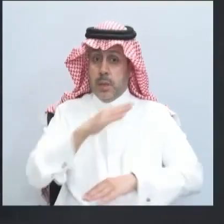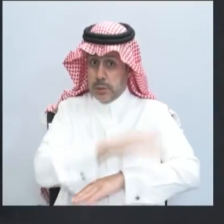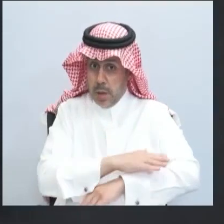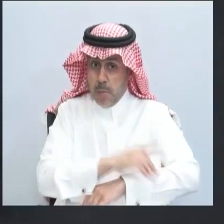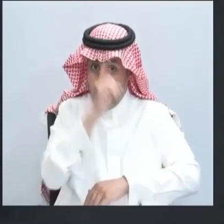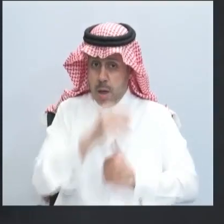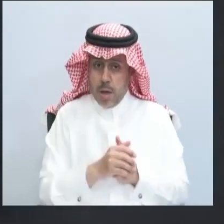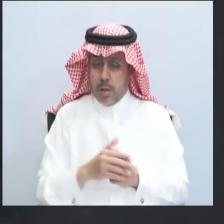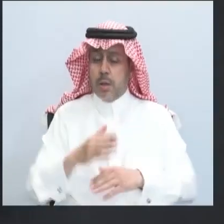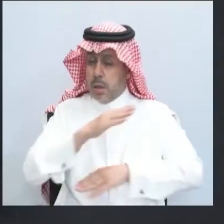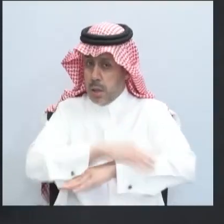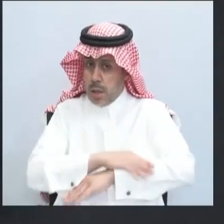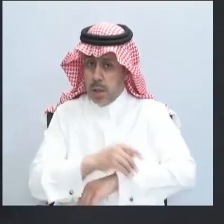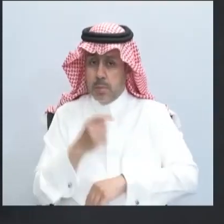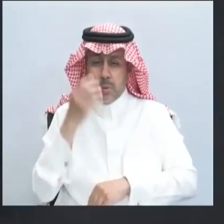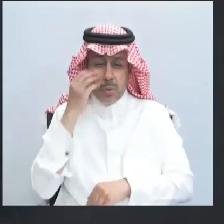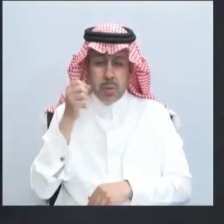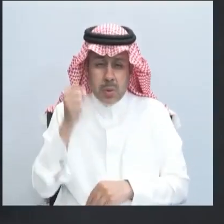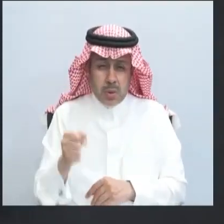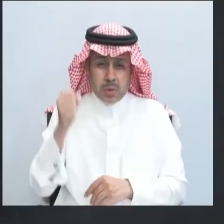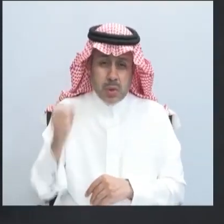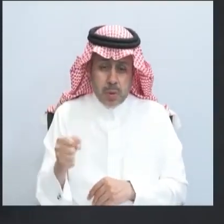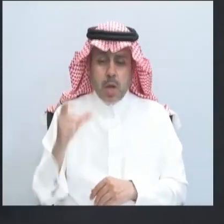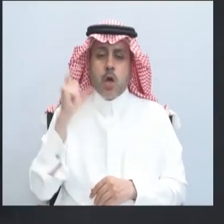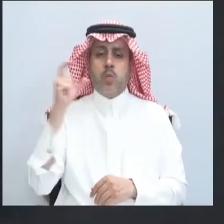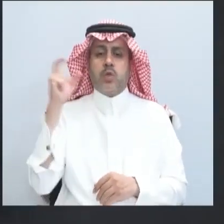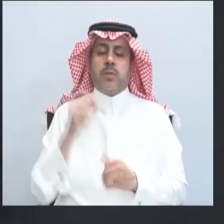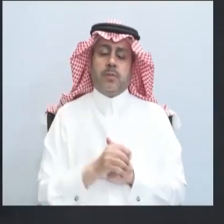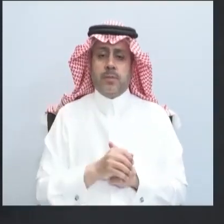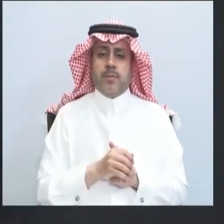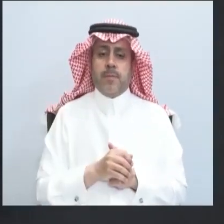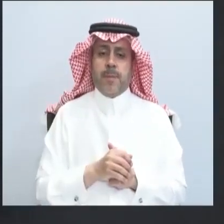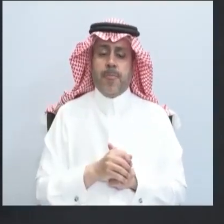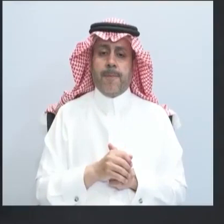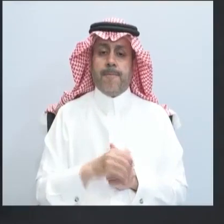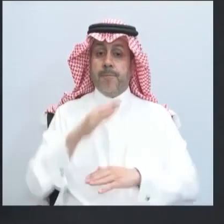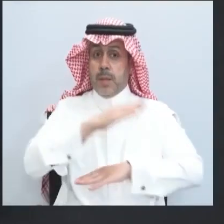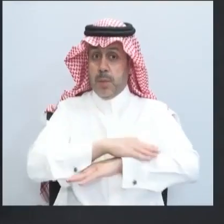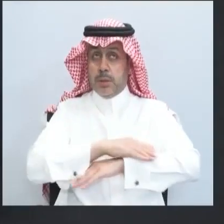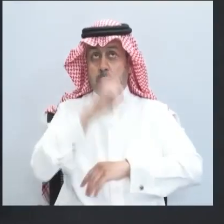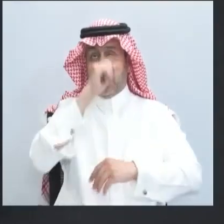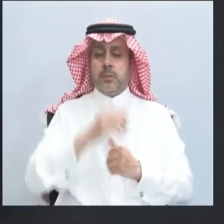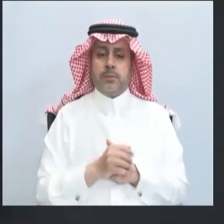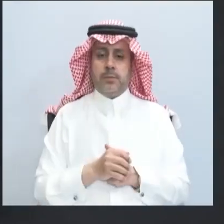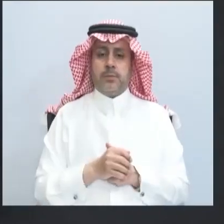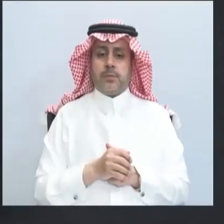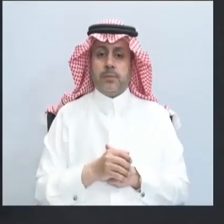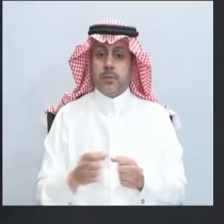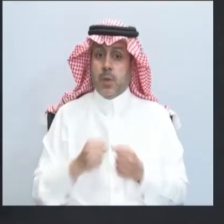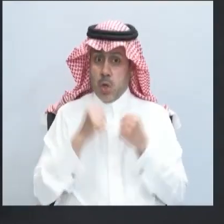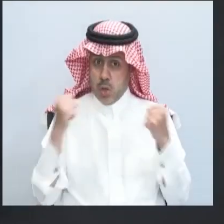لله هذا اكرام ذ الشيبه المسلم من اجلال الله جل وعلا اذا